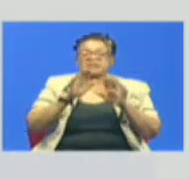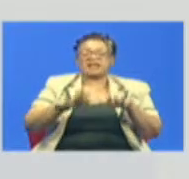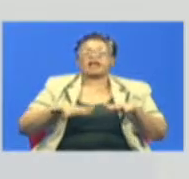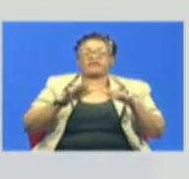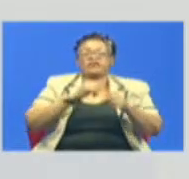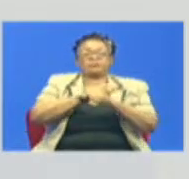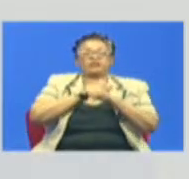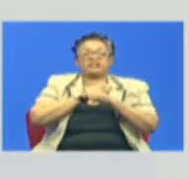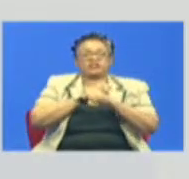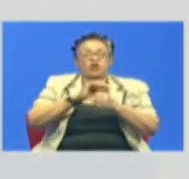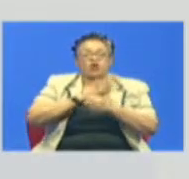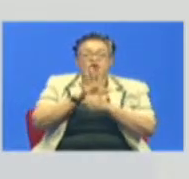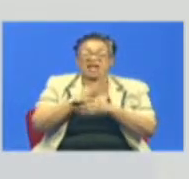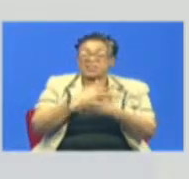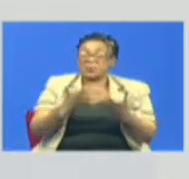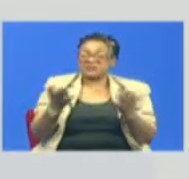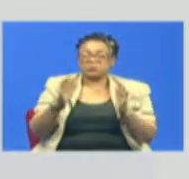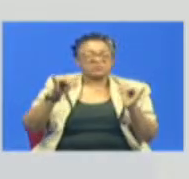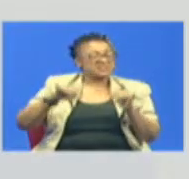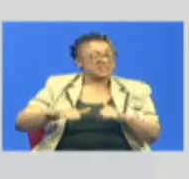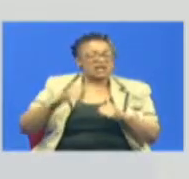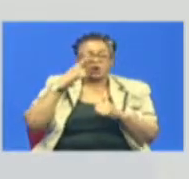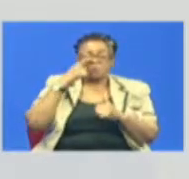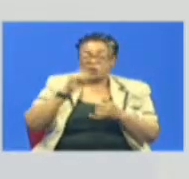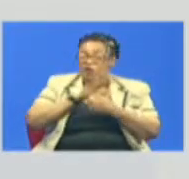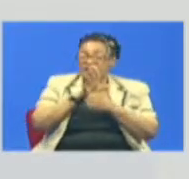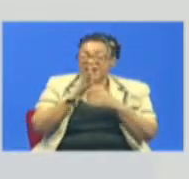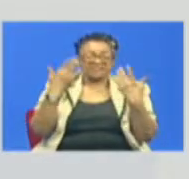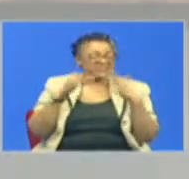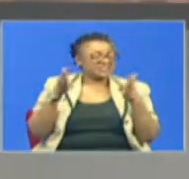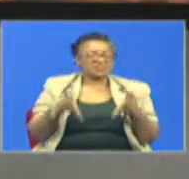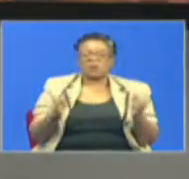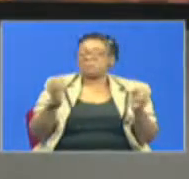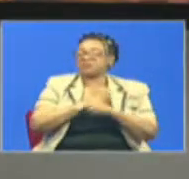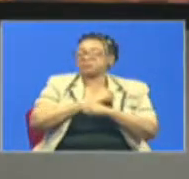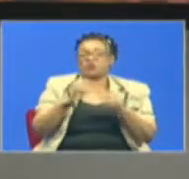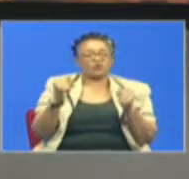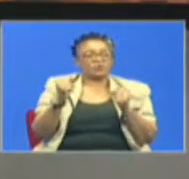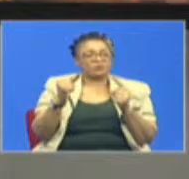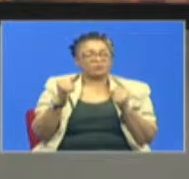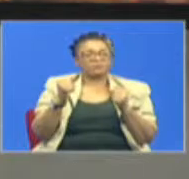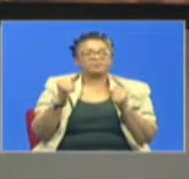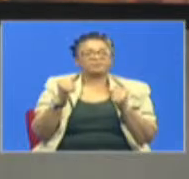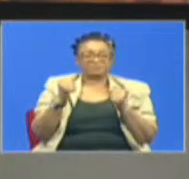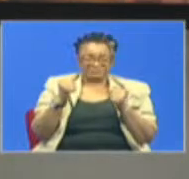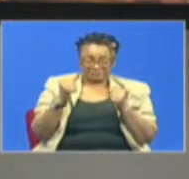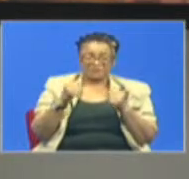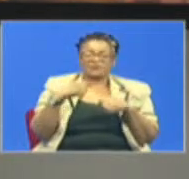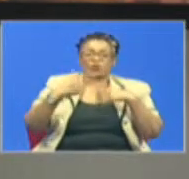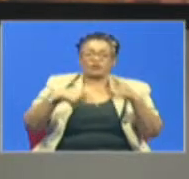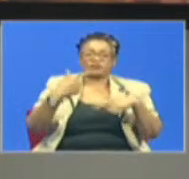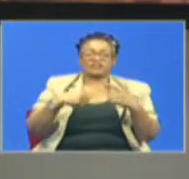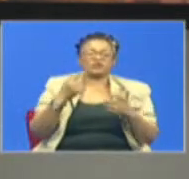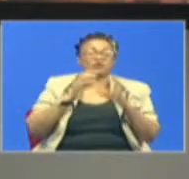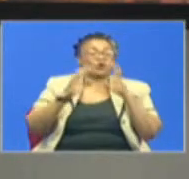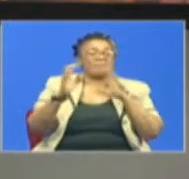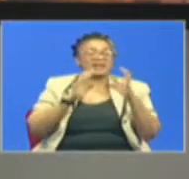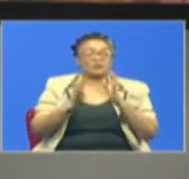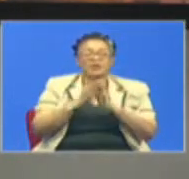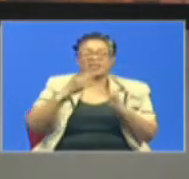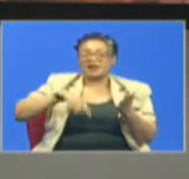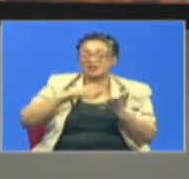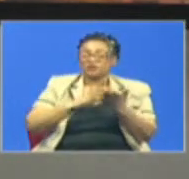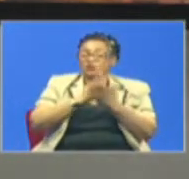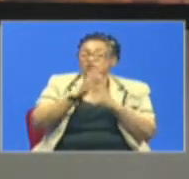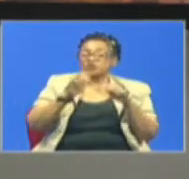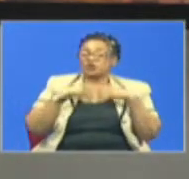nyumbani miaka mingi sababu hii corona sio ya kuisha sai. Haya, endelea kusema nasi kupitia mitandao yetu ya